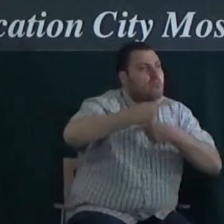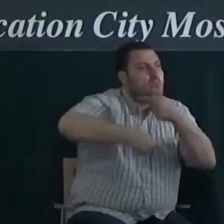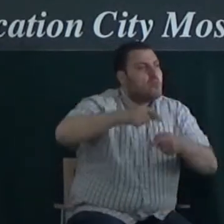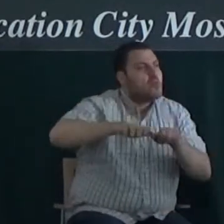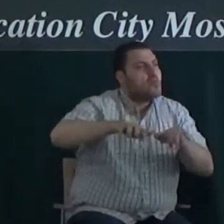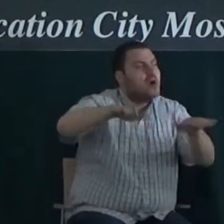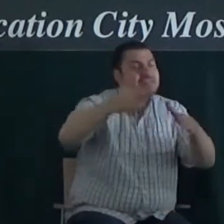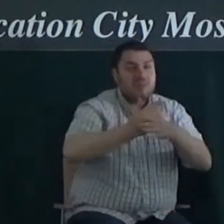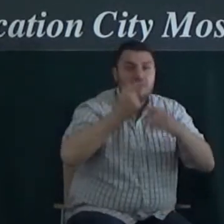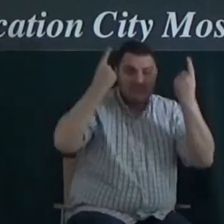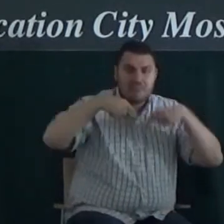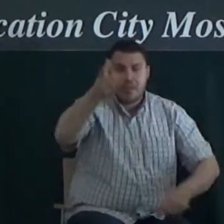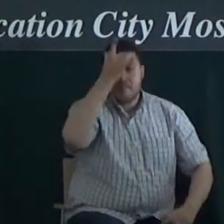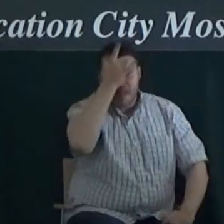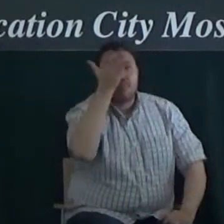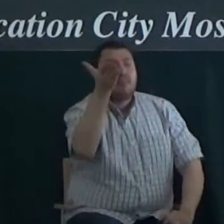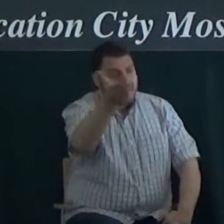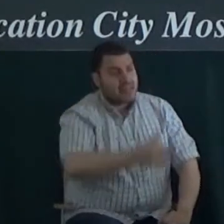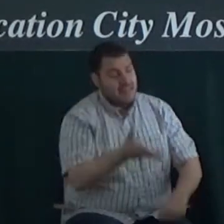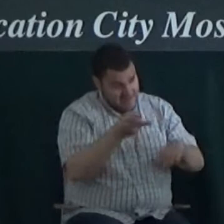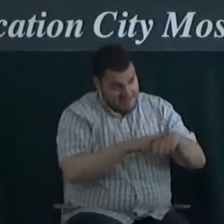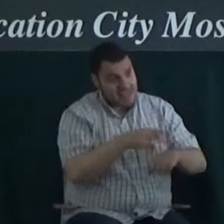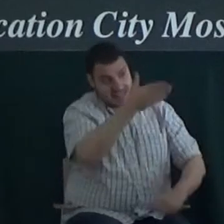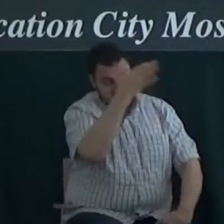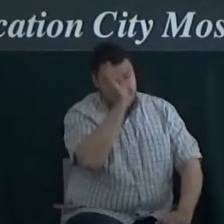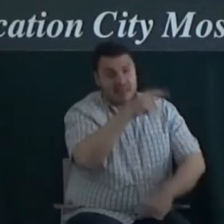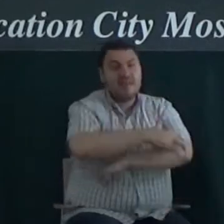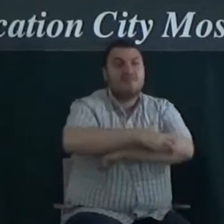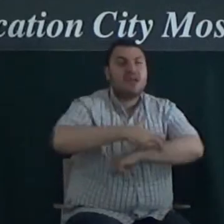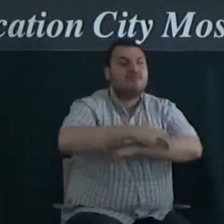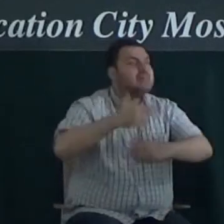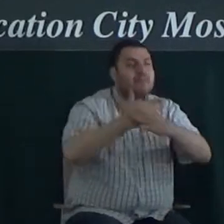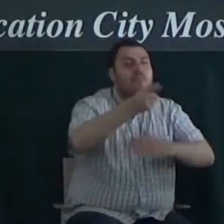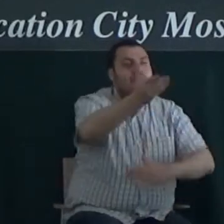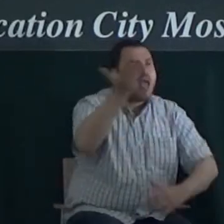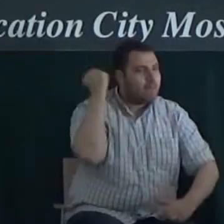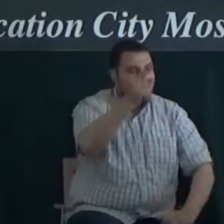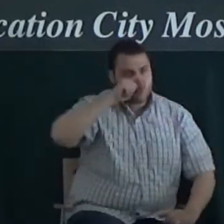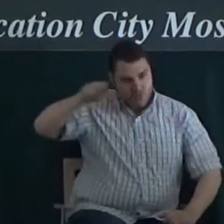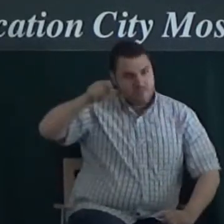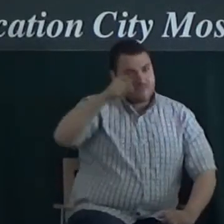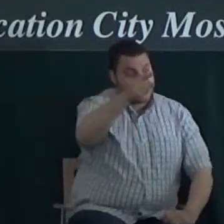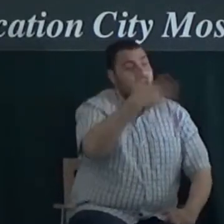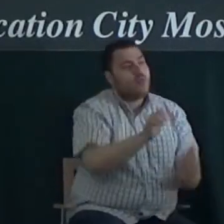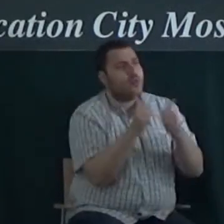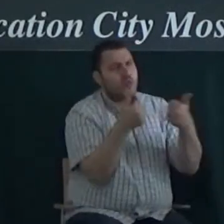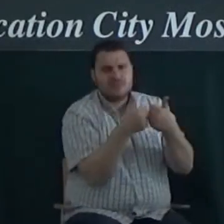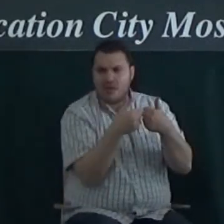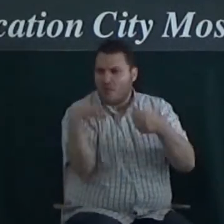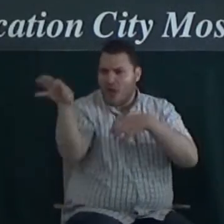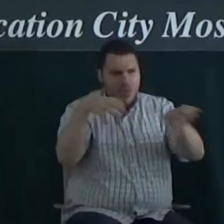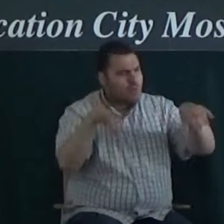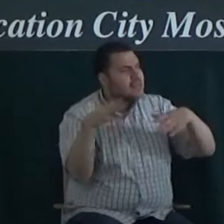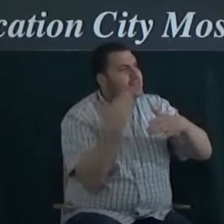بسببه سقمت، وكم من أقوام بسببه افتقرت، وكم من أسر بسببه شتتت، وكم من